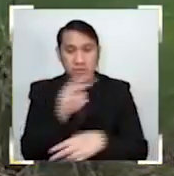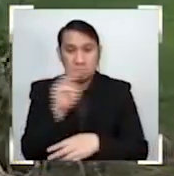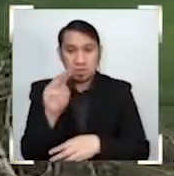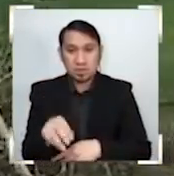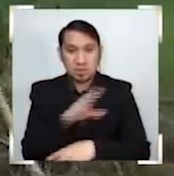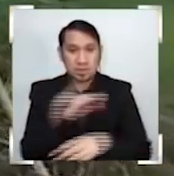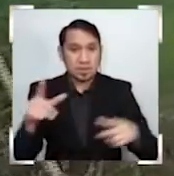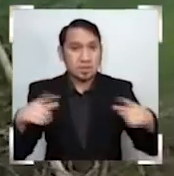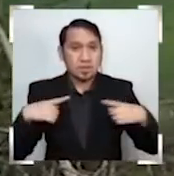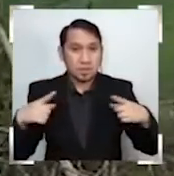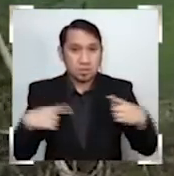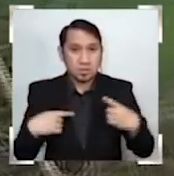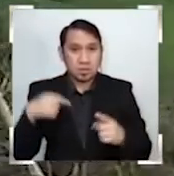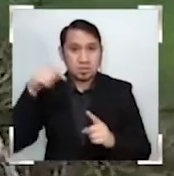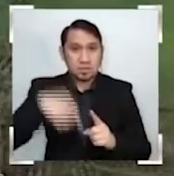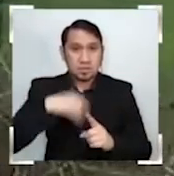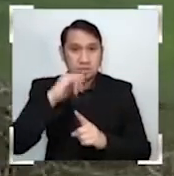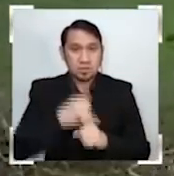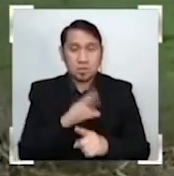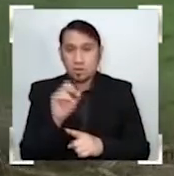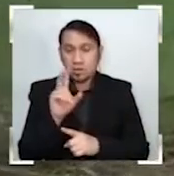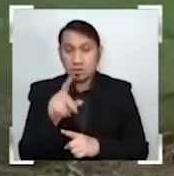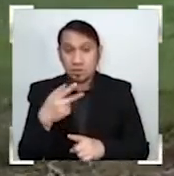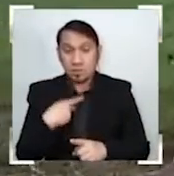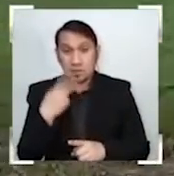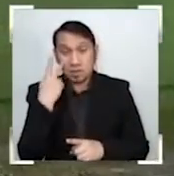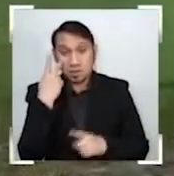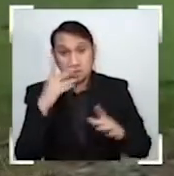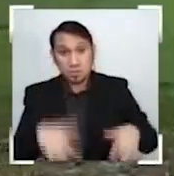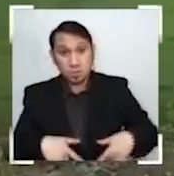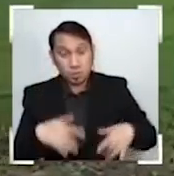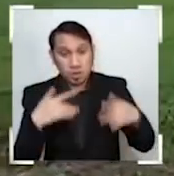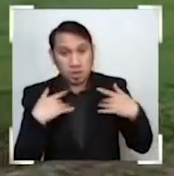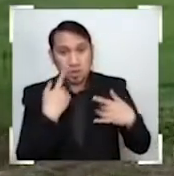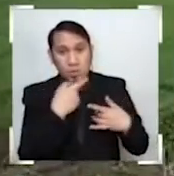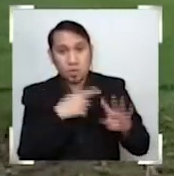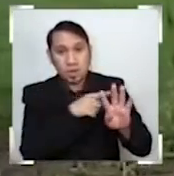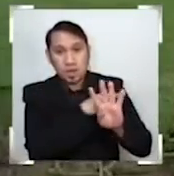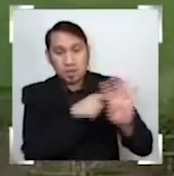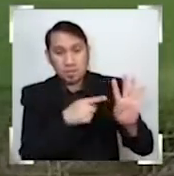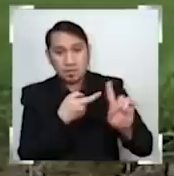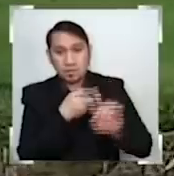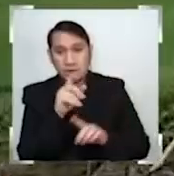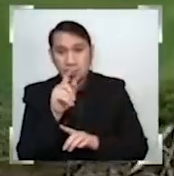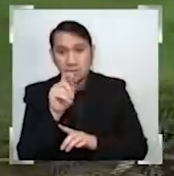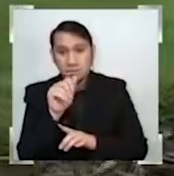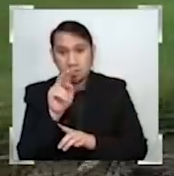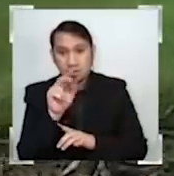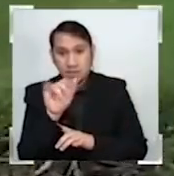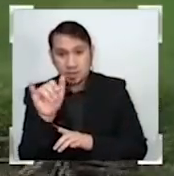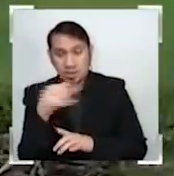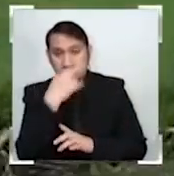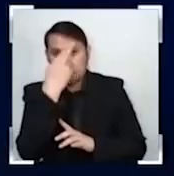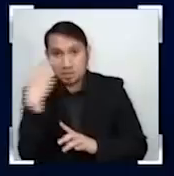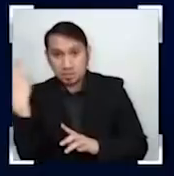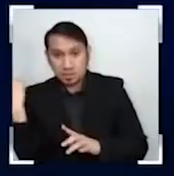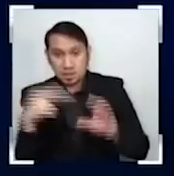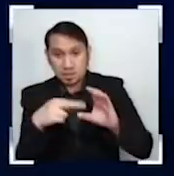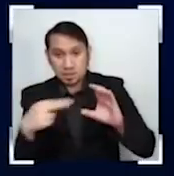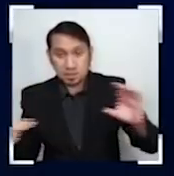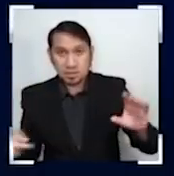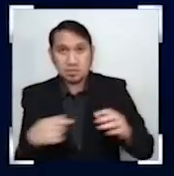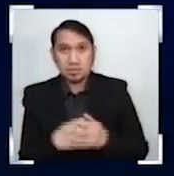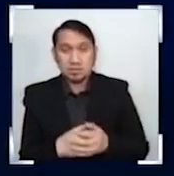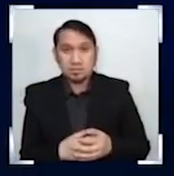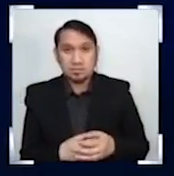Noong January 13, huli nakitang buhay sa Santa Cruz, Laguna, ang 4 na taga-Tanay Rizal na sina Manny Magbanwa, Mark Paul